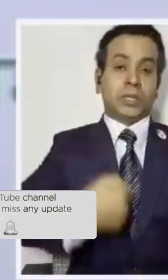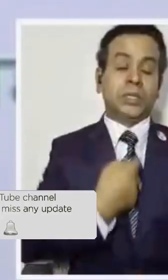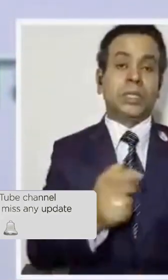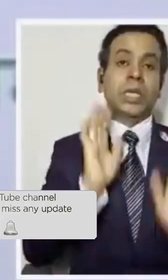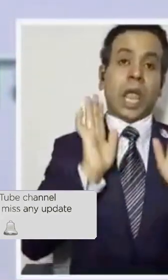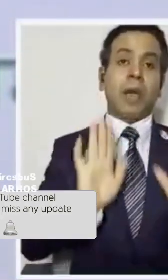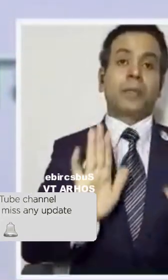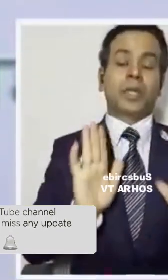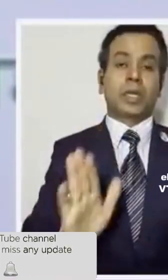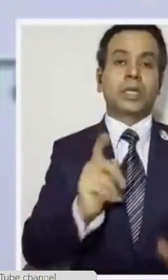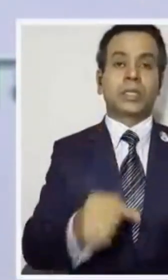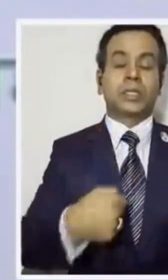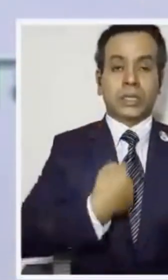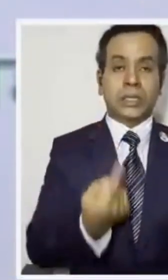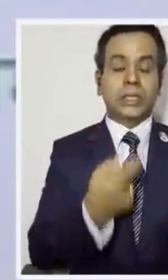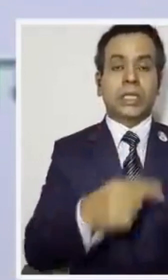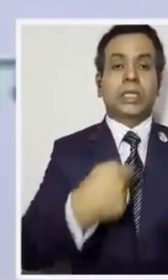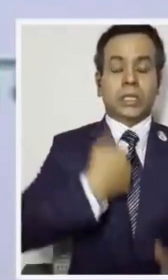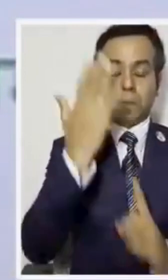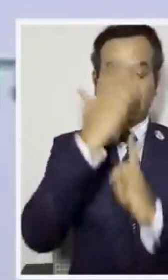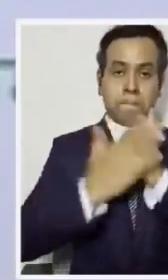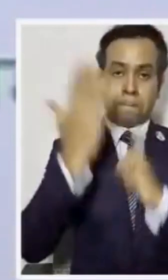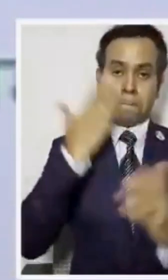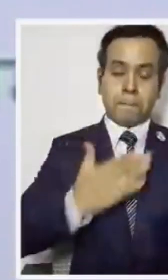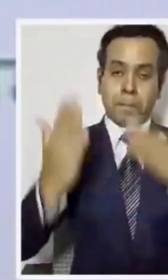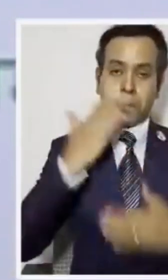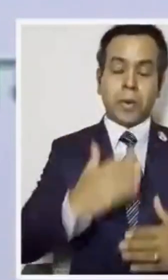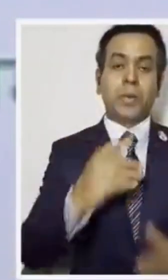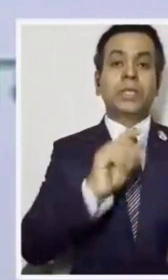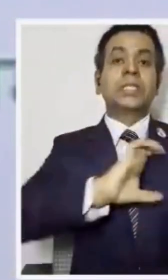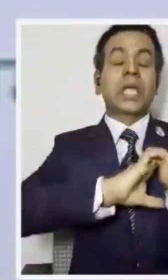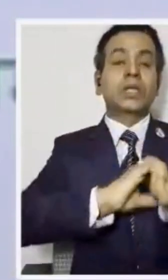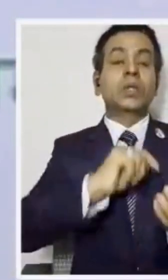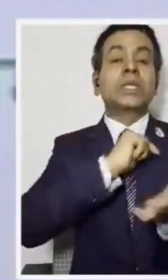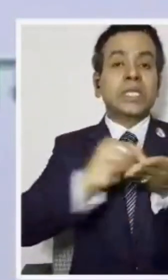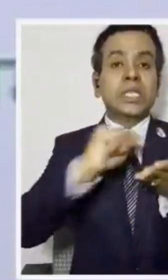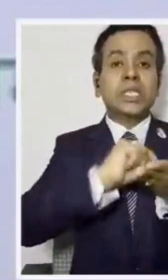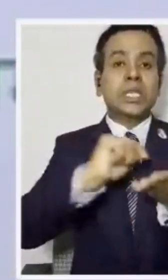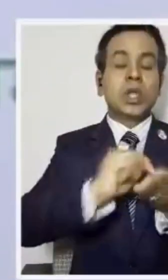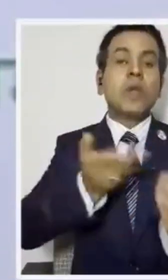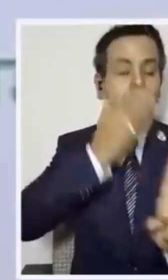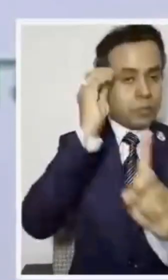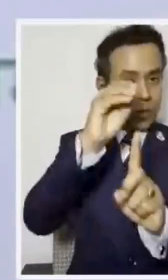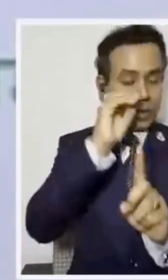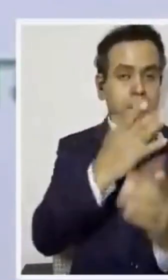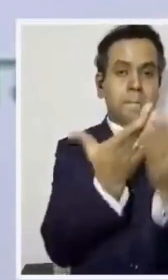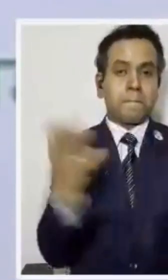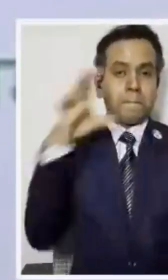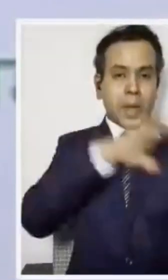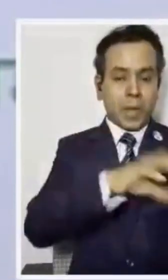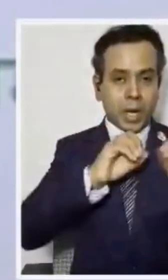প্রতিনিয়তই পত্রিকার মাধ্যমে, ইলেকট্রনিক মিডিয়ার মাধ্যমে, টেলিফোনের মাধ্যমে আমরা পেয়ে